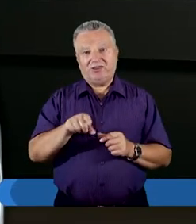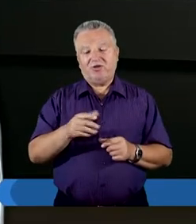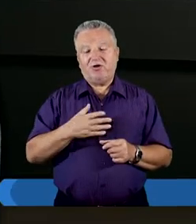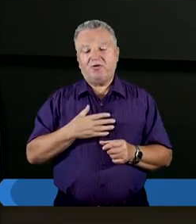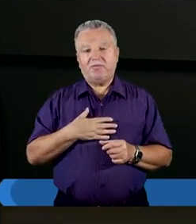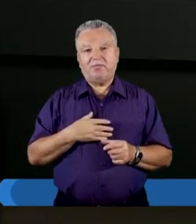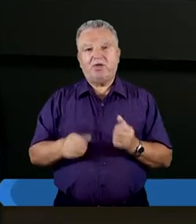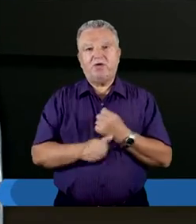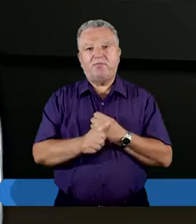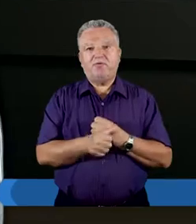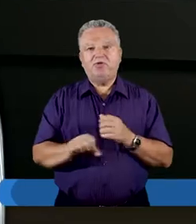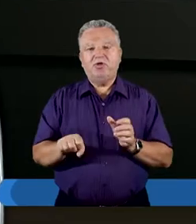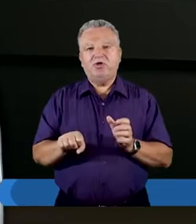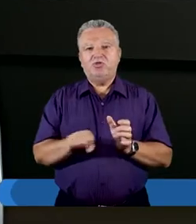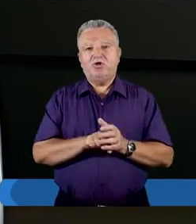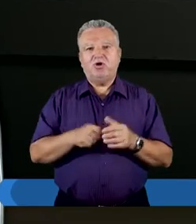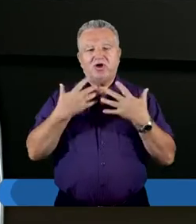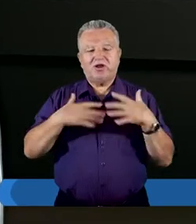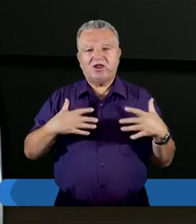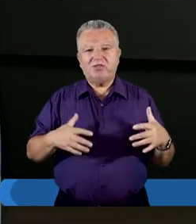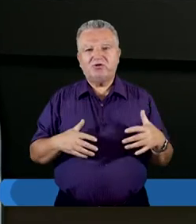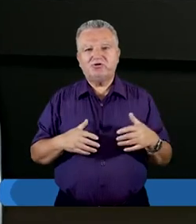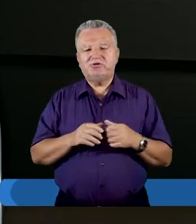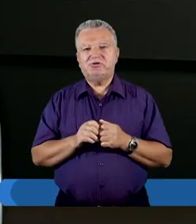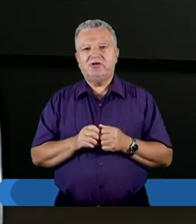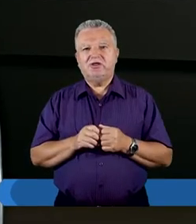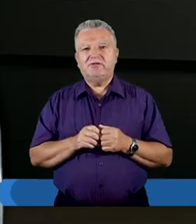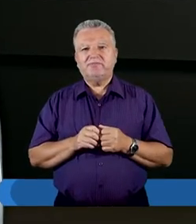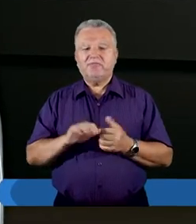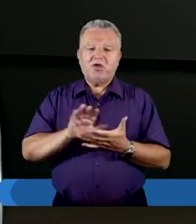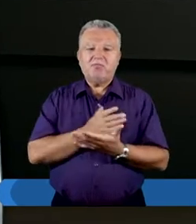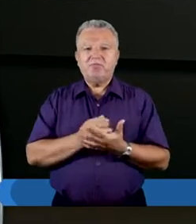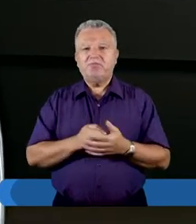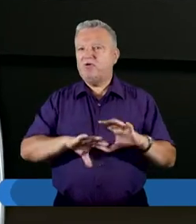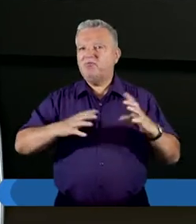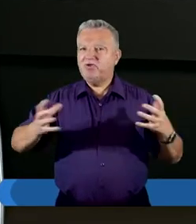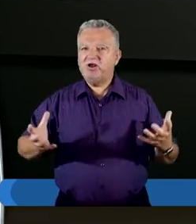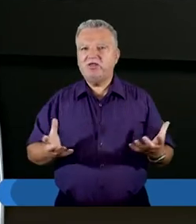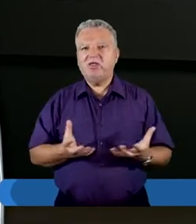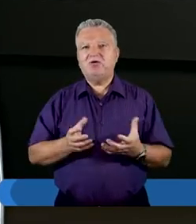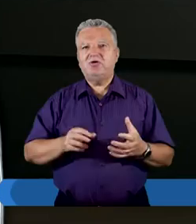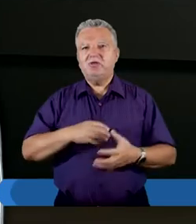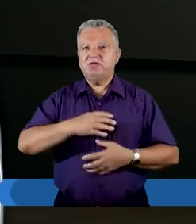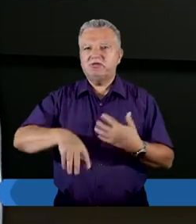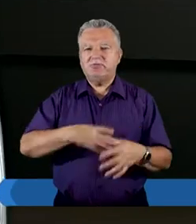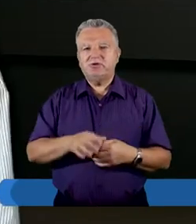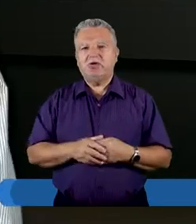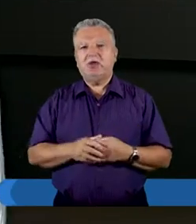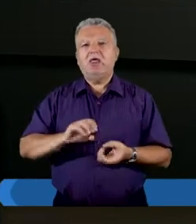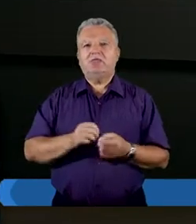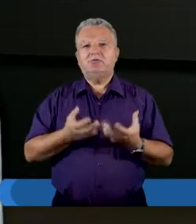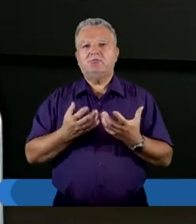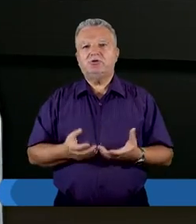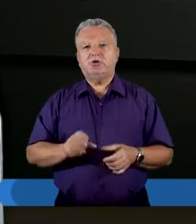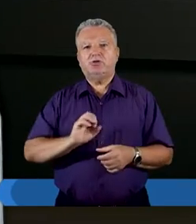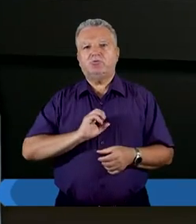historie, które nawet jeżeli są pełne naprawdę wielkiego zamieszania i cierpienia, dobrze się kończą. Gdybyśmy tak chcieli